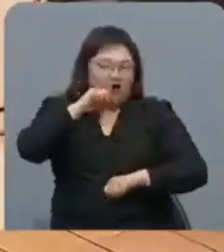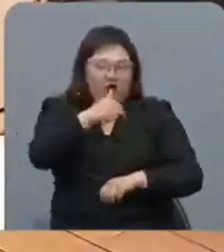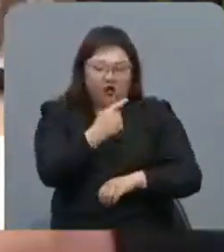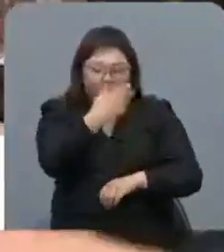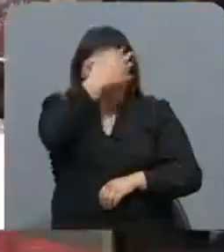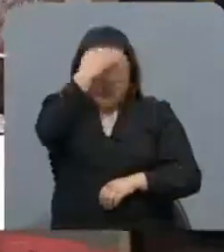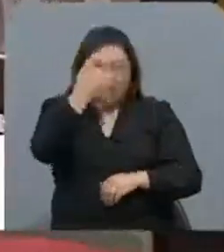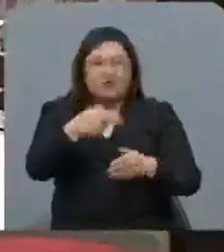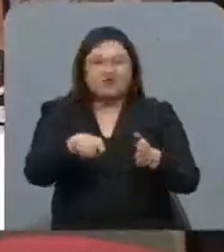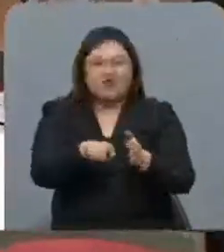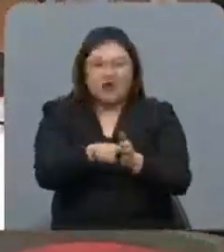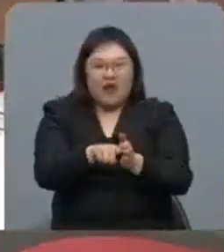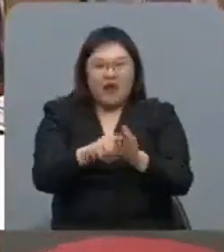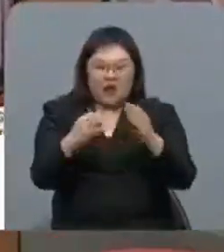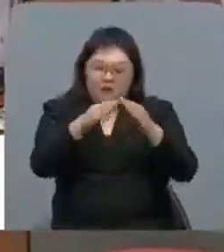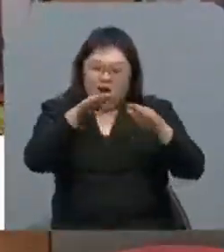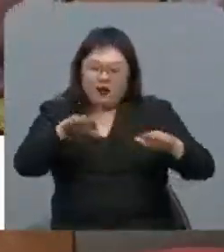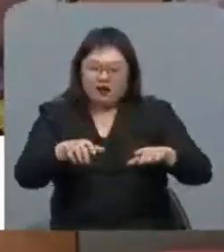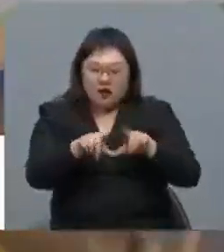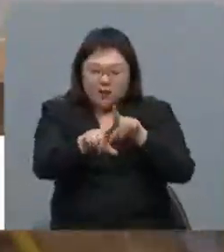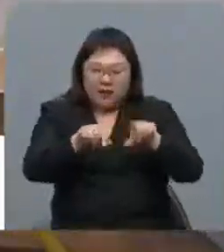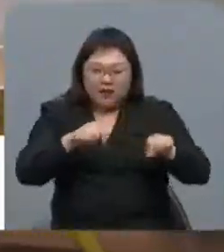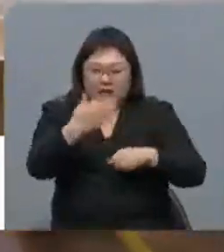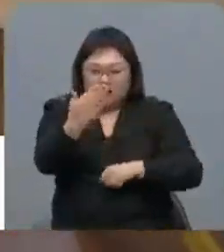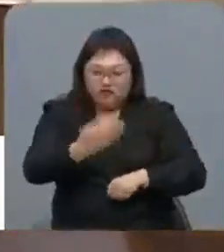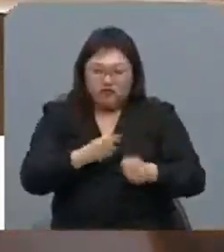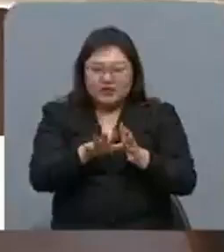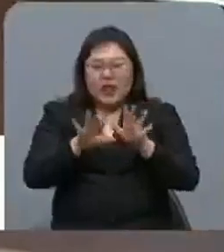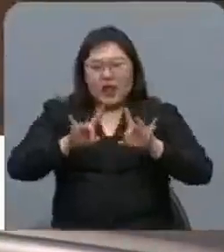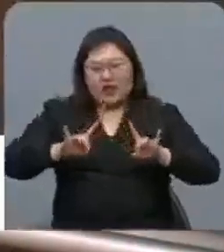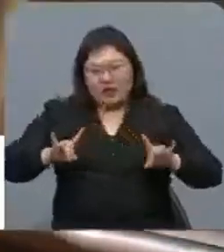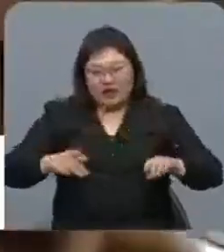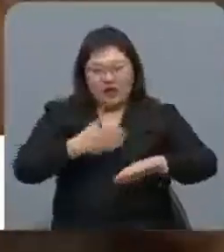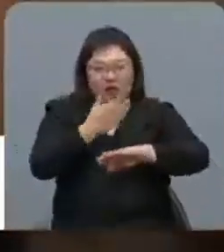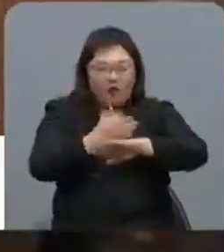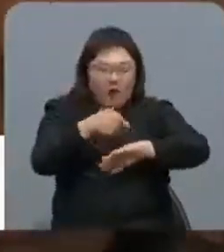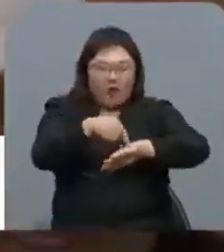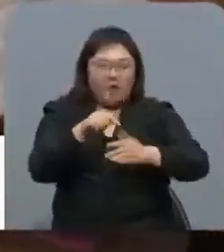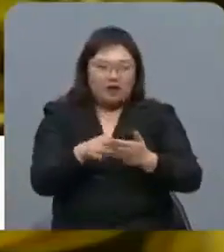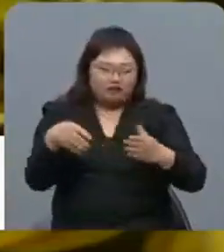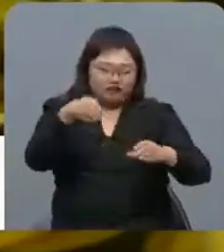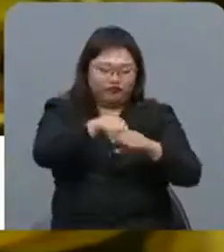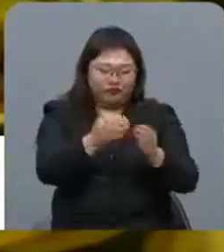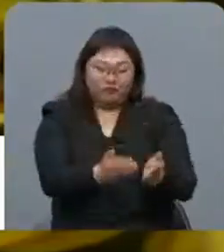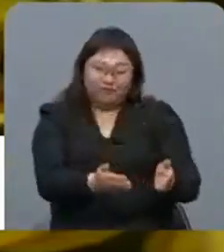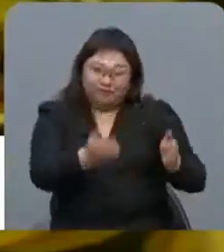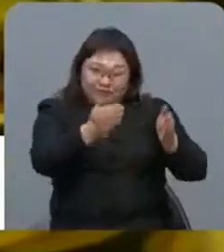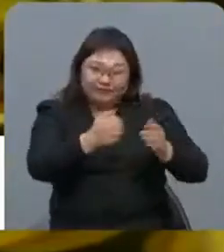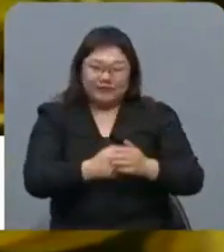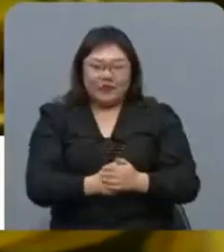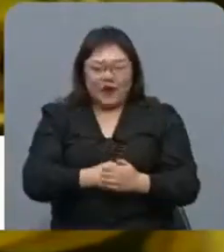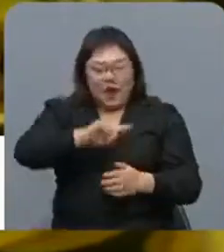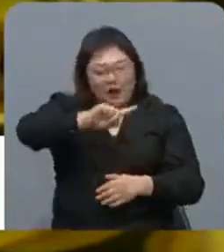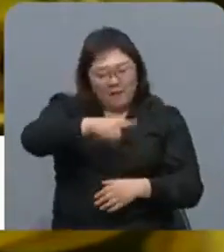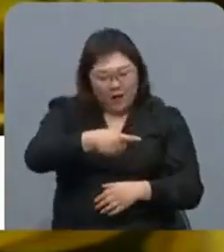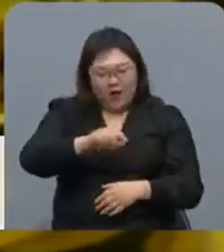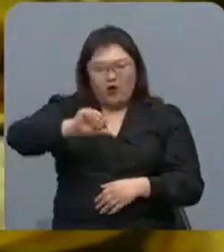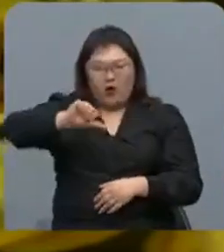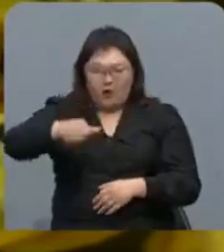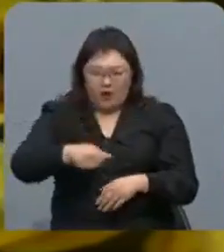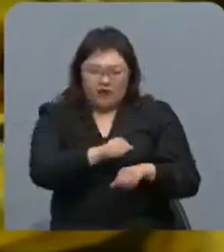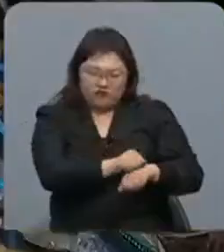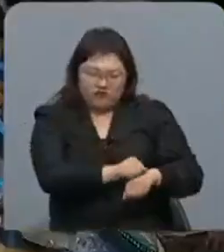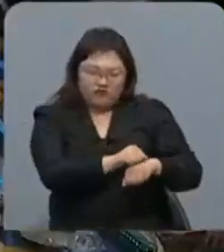위해 마을에서 반찬을 갖다 줄 때마다 고마운 마음을 담는 통입니다. 100원씩, 500원씩